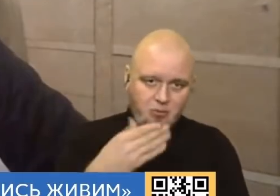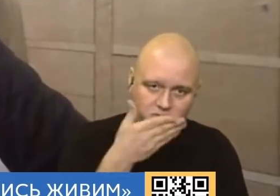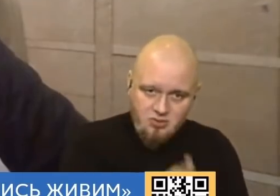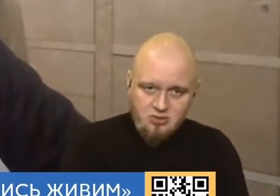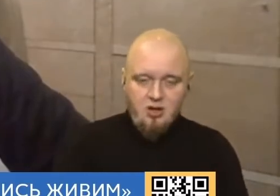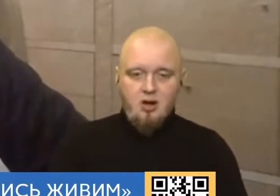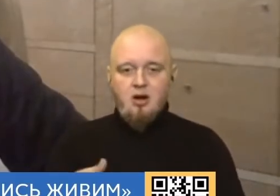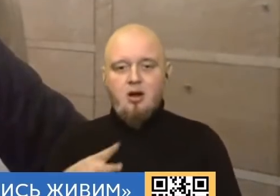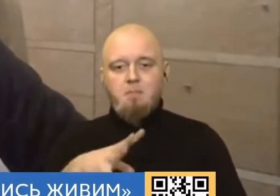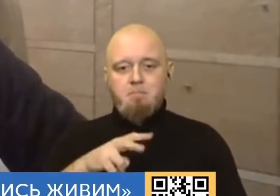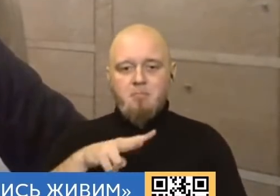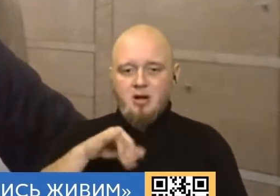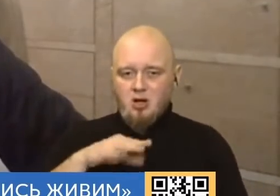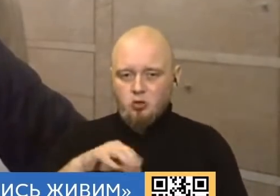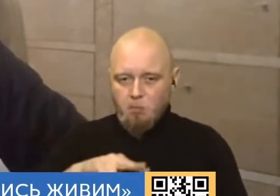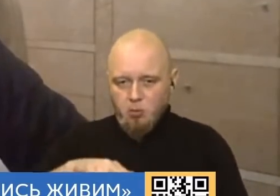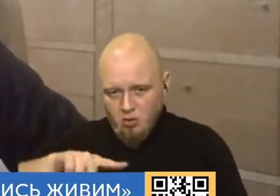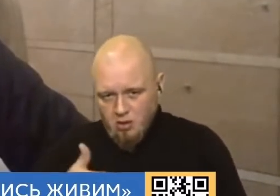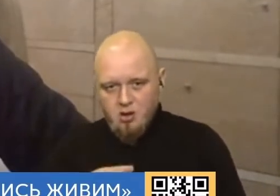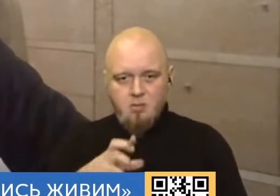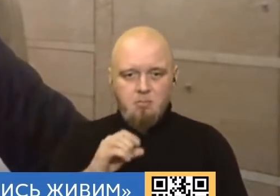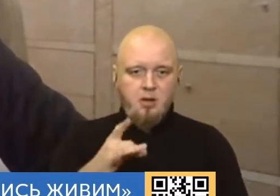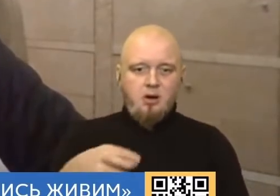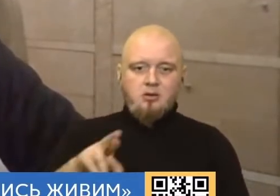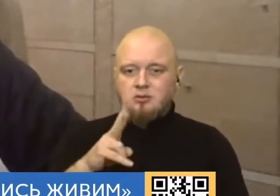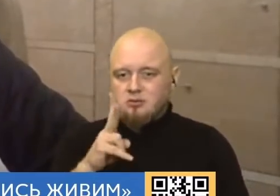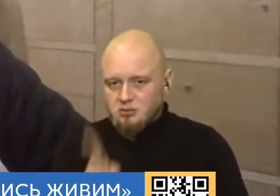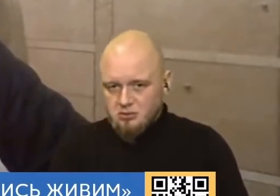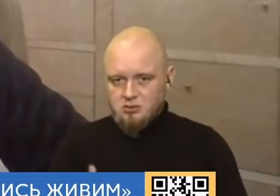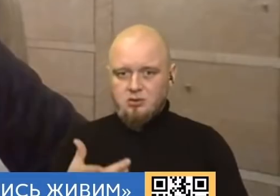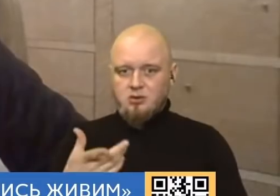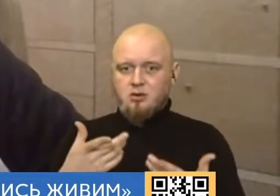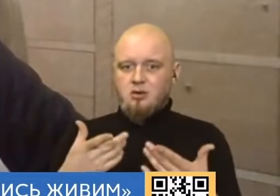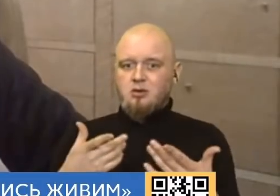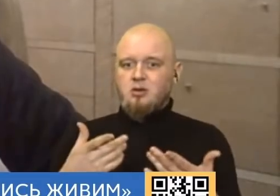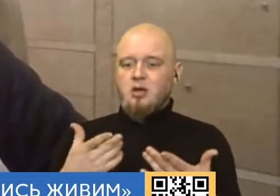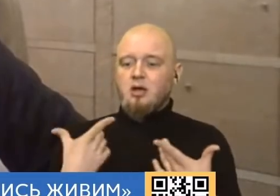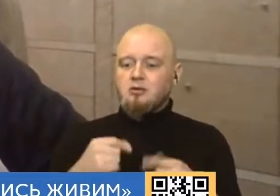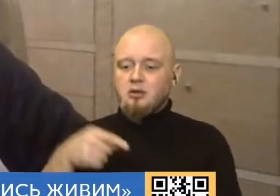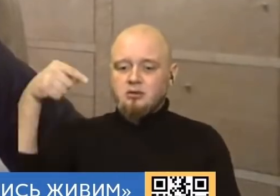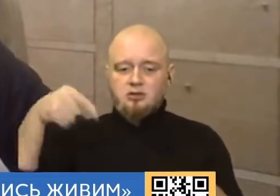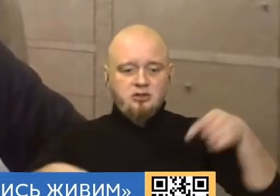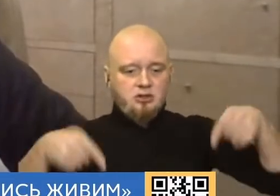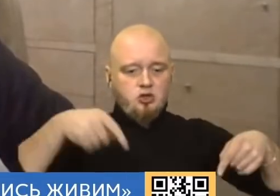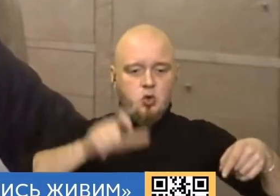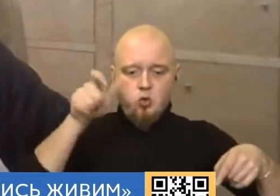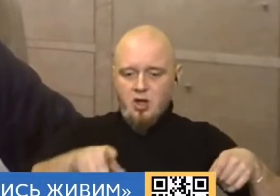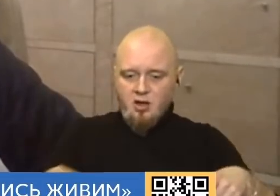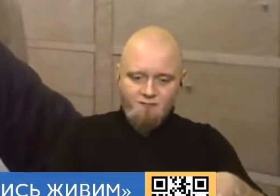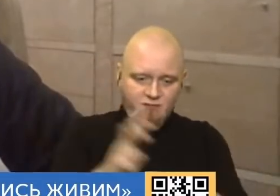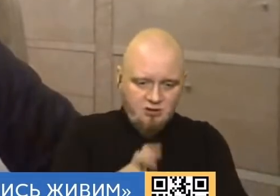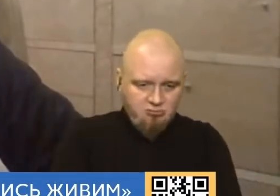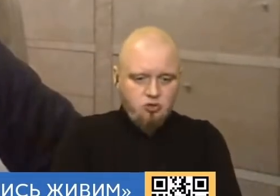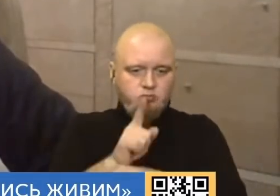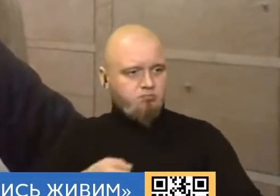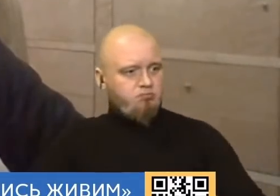Запоріжжя, Мелітополь, Бердянськ, де тисячі людей вийшли з тим, щоб протистояти окупаційній